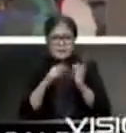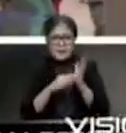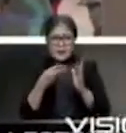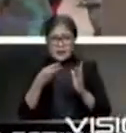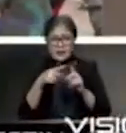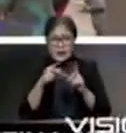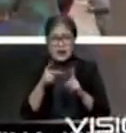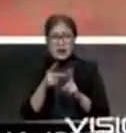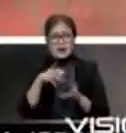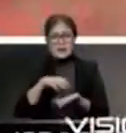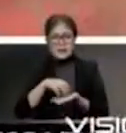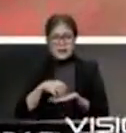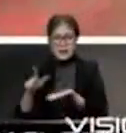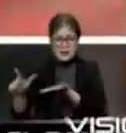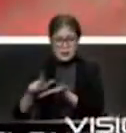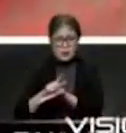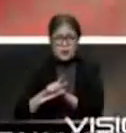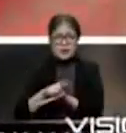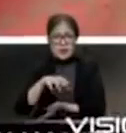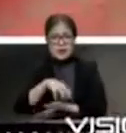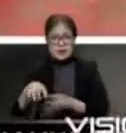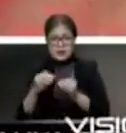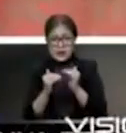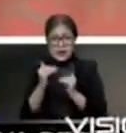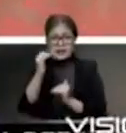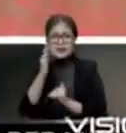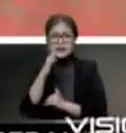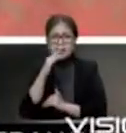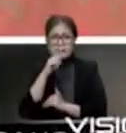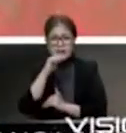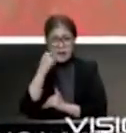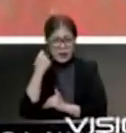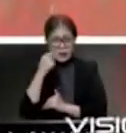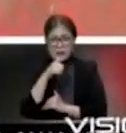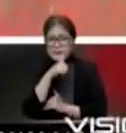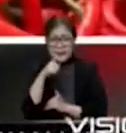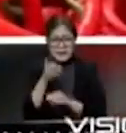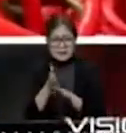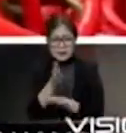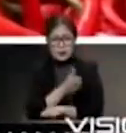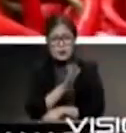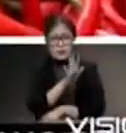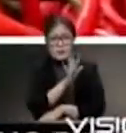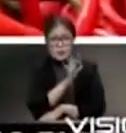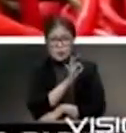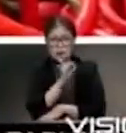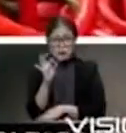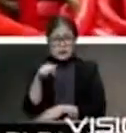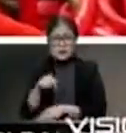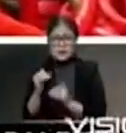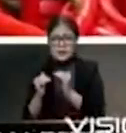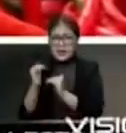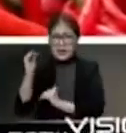ini saya mengabarkan. Harga yang melonjak naik yakni cabai rawit merah yang awalnya ada di harga Rp50.000 kini naik